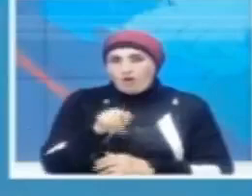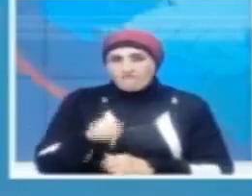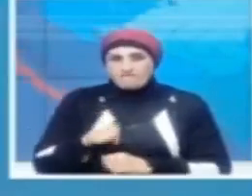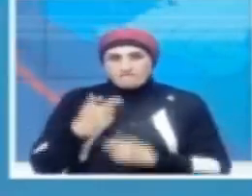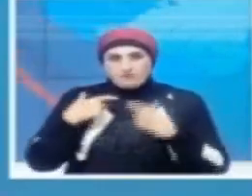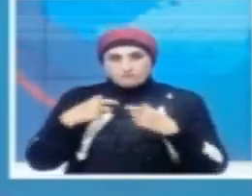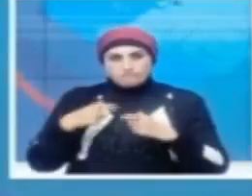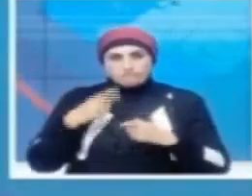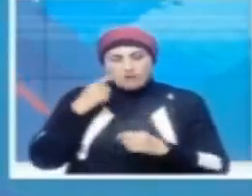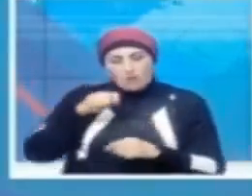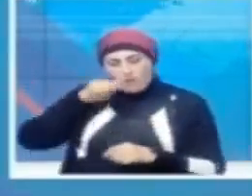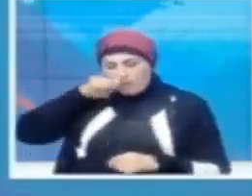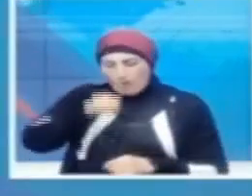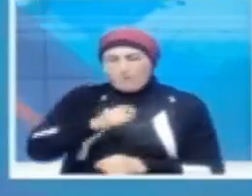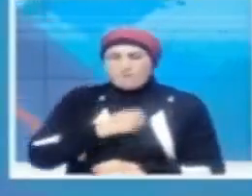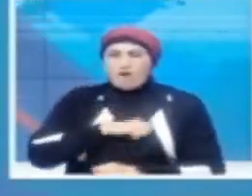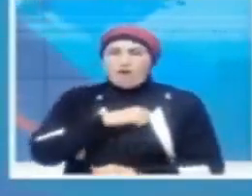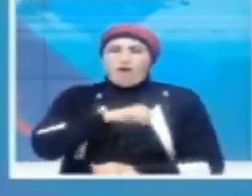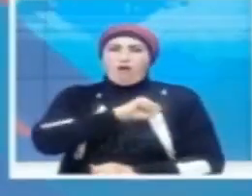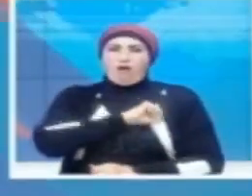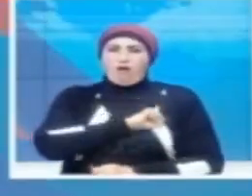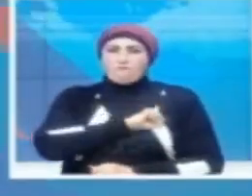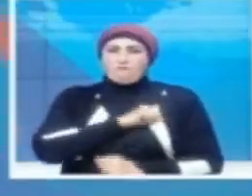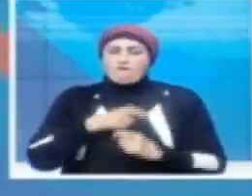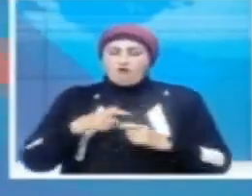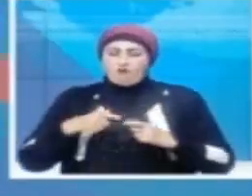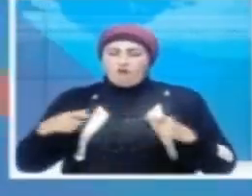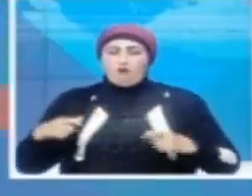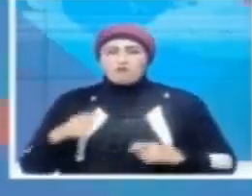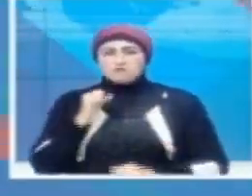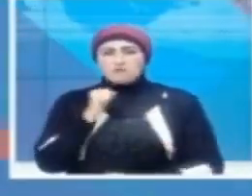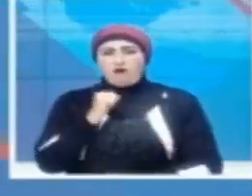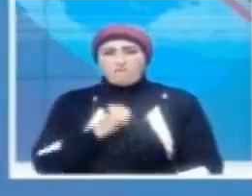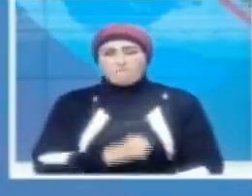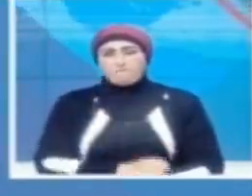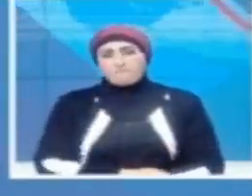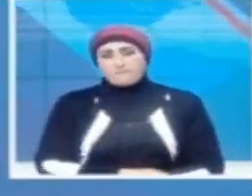تفاقم من حجم الأوضاع المأساوية في هذا القطاع.